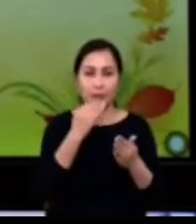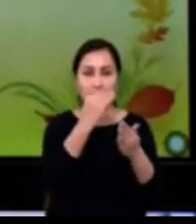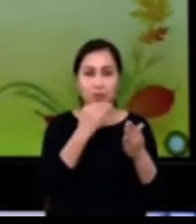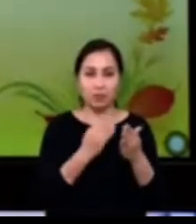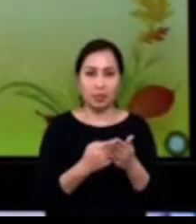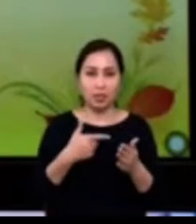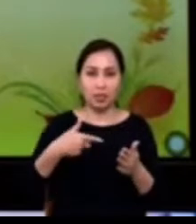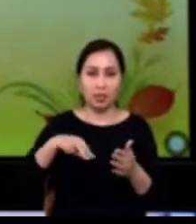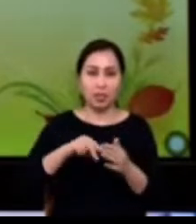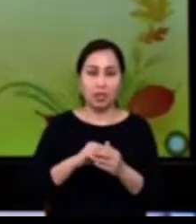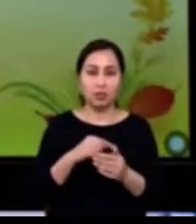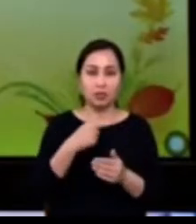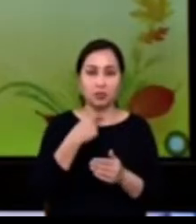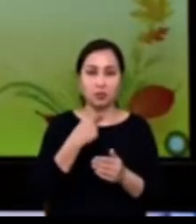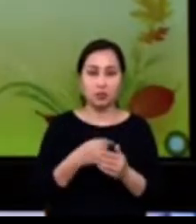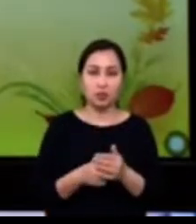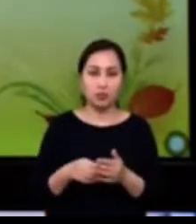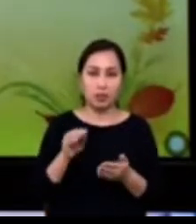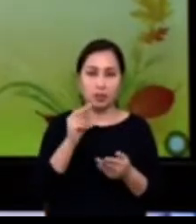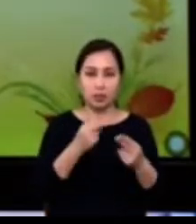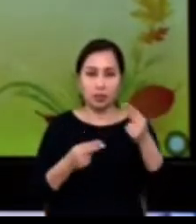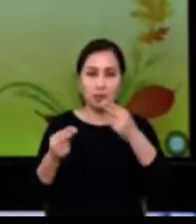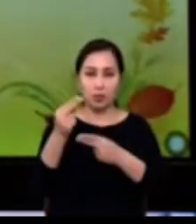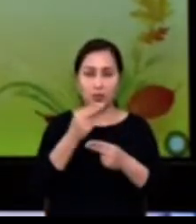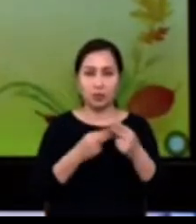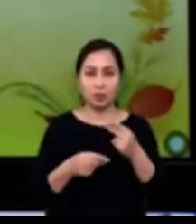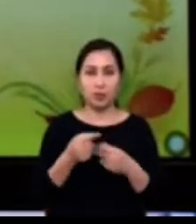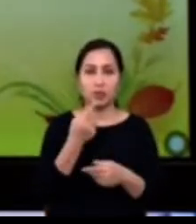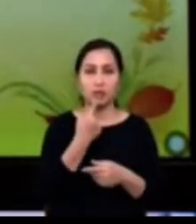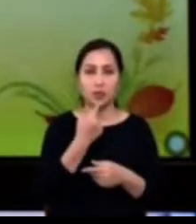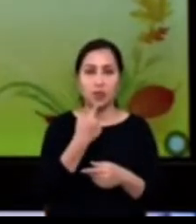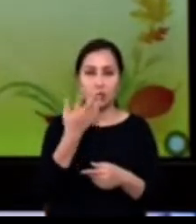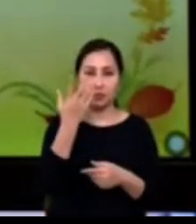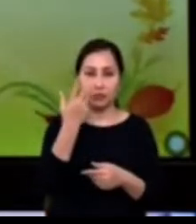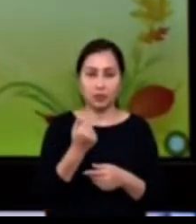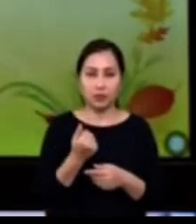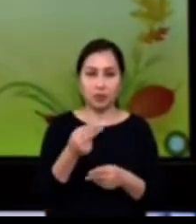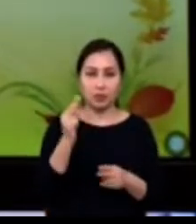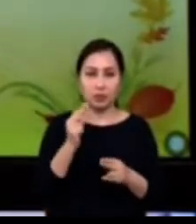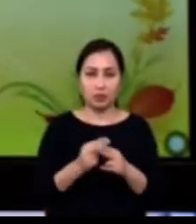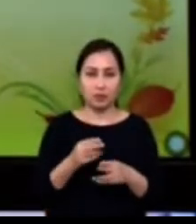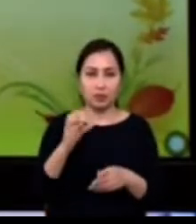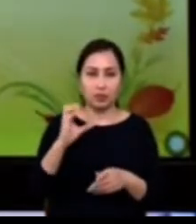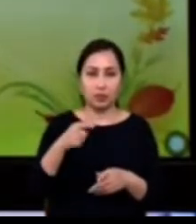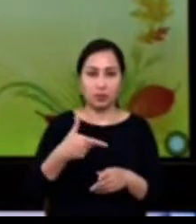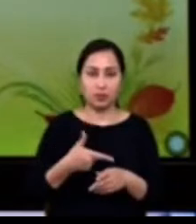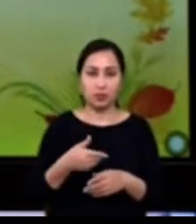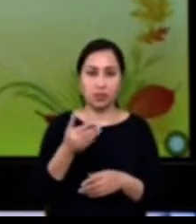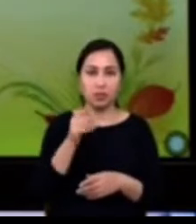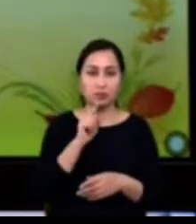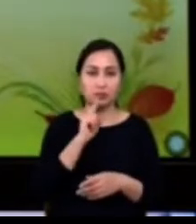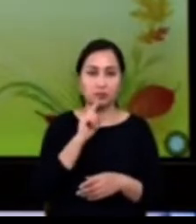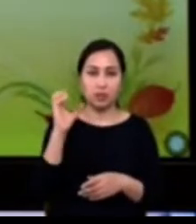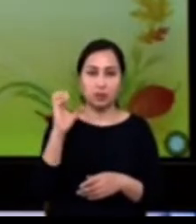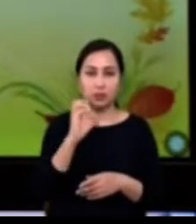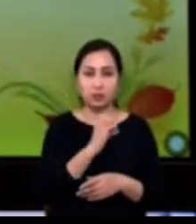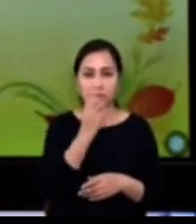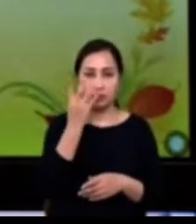схемах гласные звуки мы изображаем красным цветом. Твердые согласные – синим